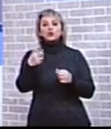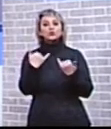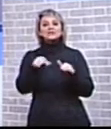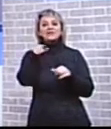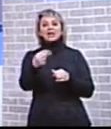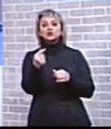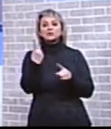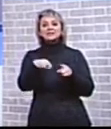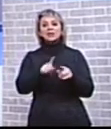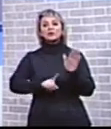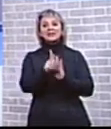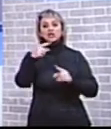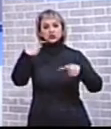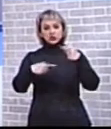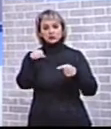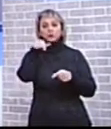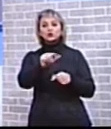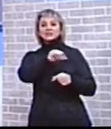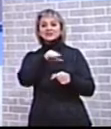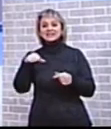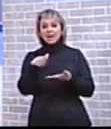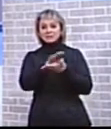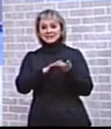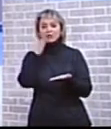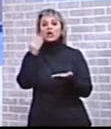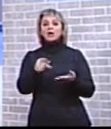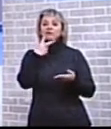и сумма, из-за которой начался спор, и то, что сам заявитель